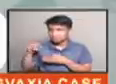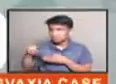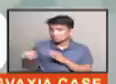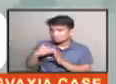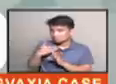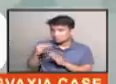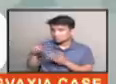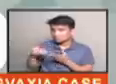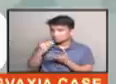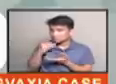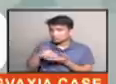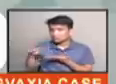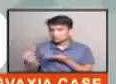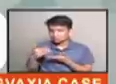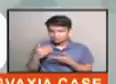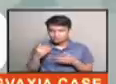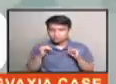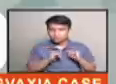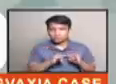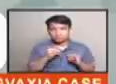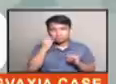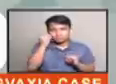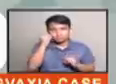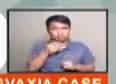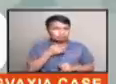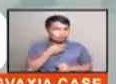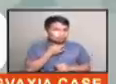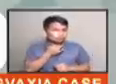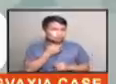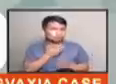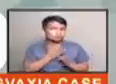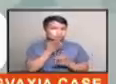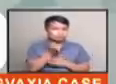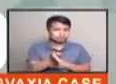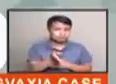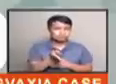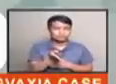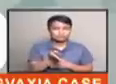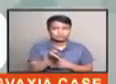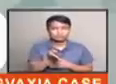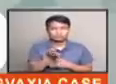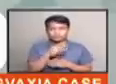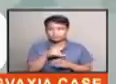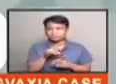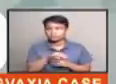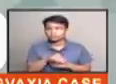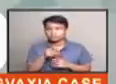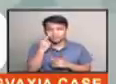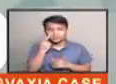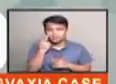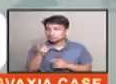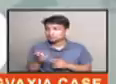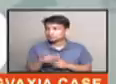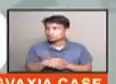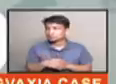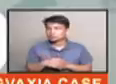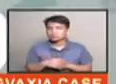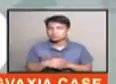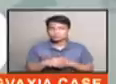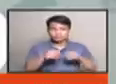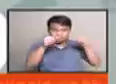po. Then, na-curious lang po, pumunta po, nag-troll lang po ako. Nakita ko po yung poster